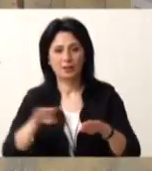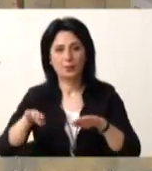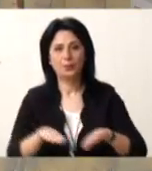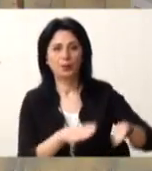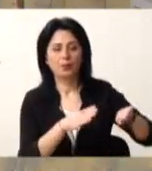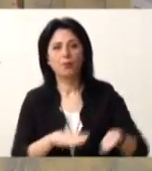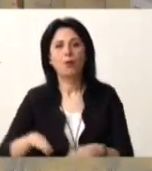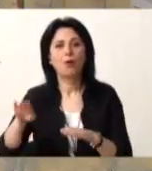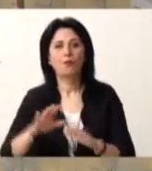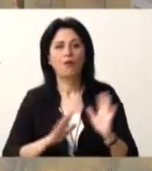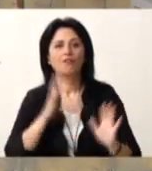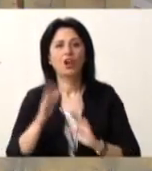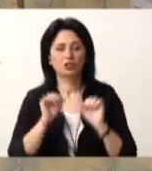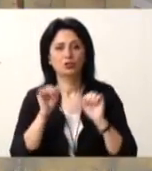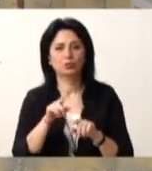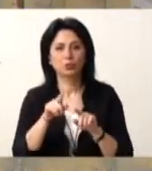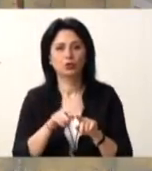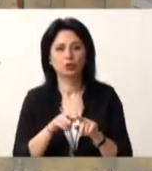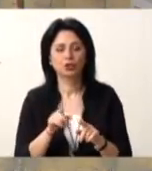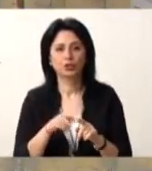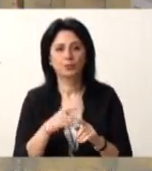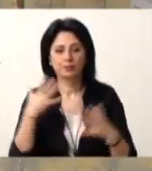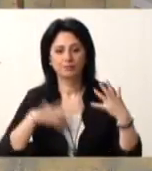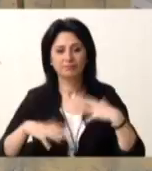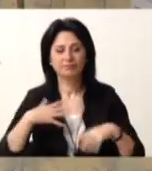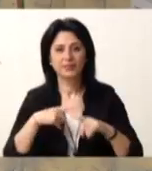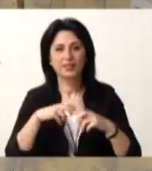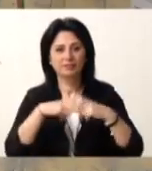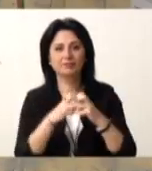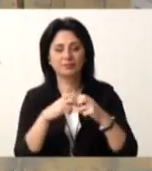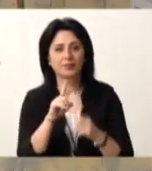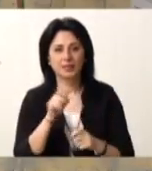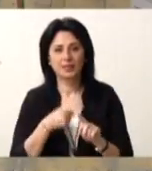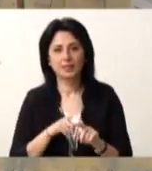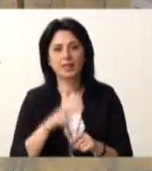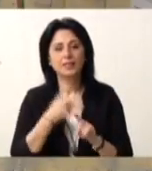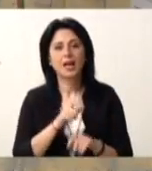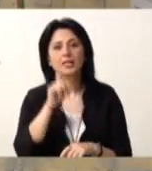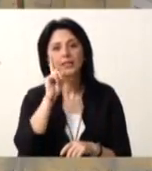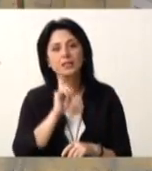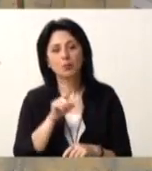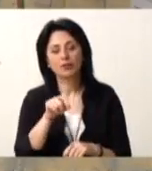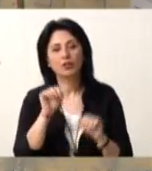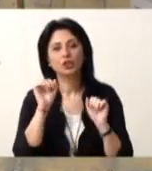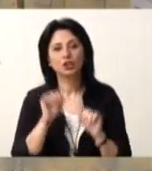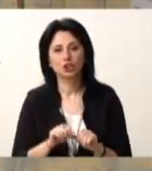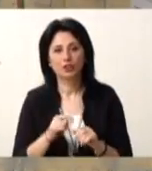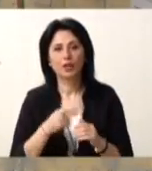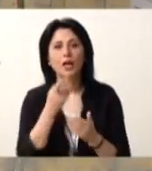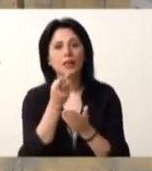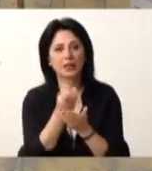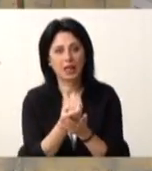სრული მოცულობით ავარჯიშოთ შეზღუდული სახსრები მაგალითისთვის. ასევე ძალიან სასიამოვნოა, რომ თქვენ შეგიძლიათ